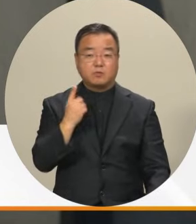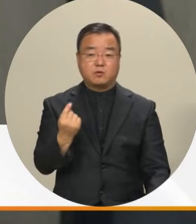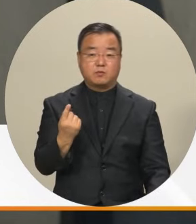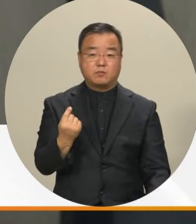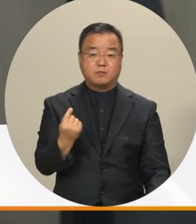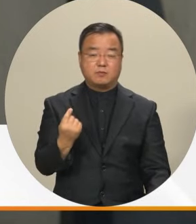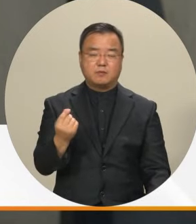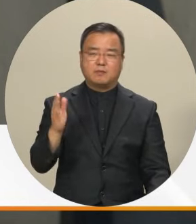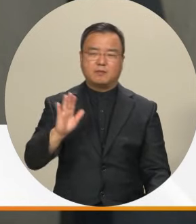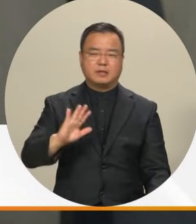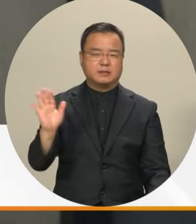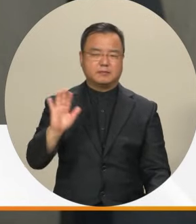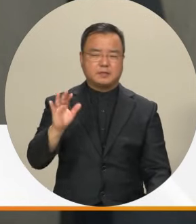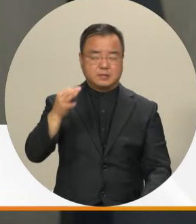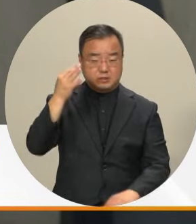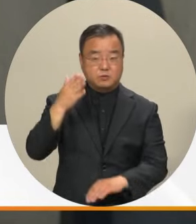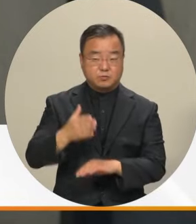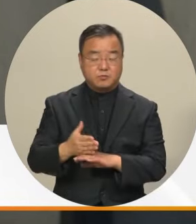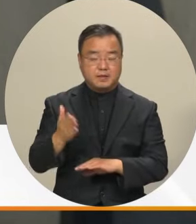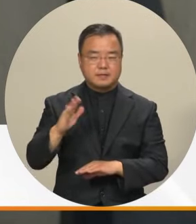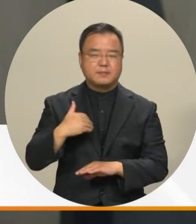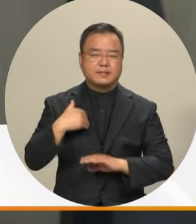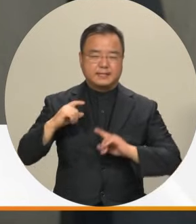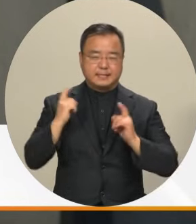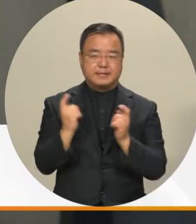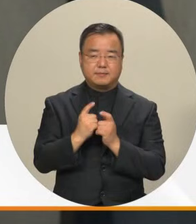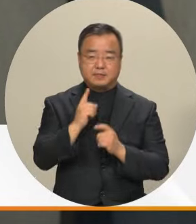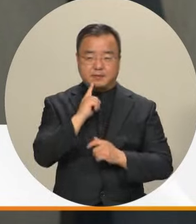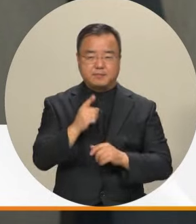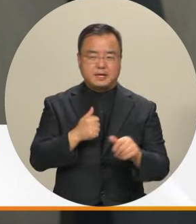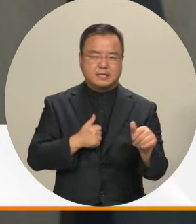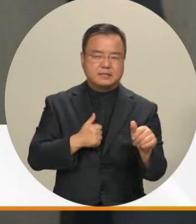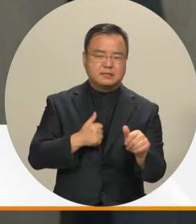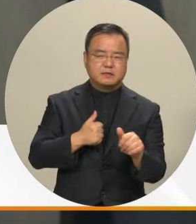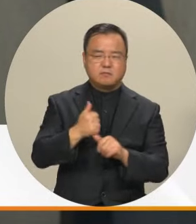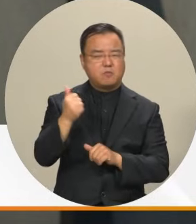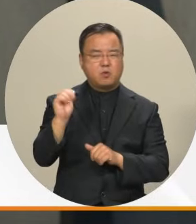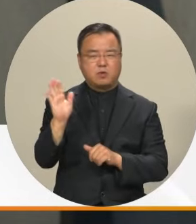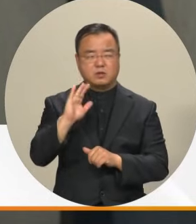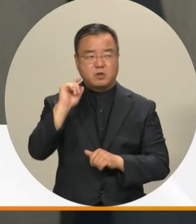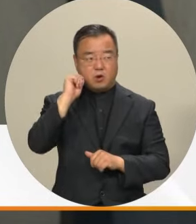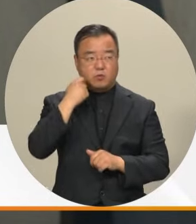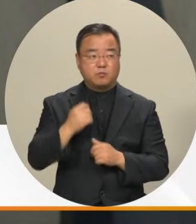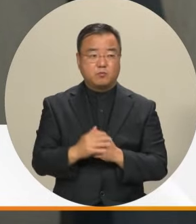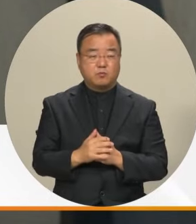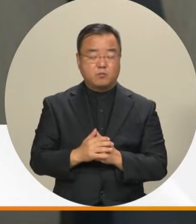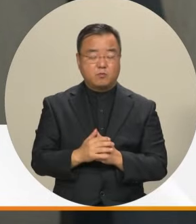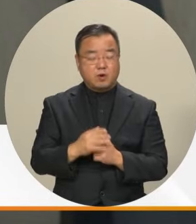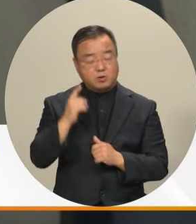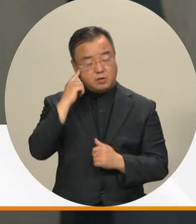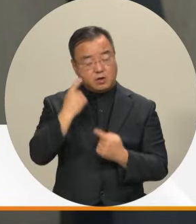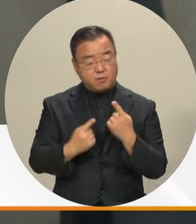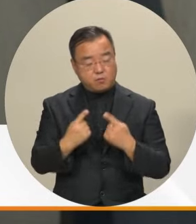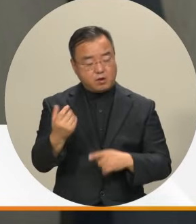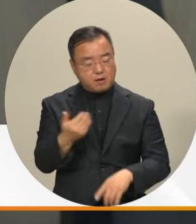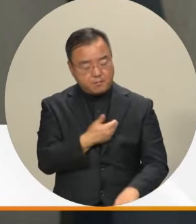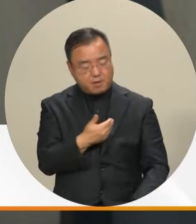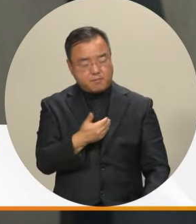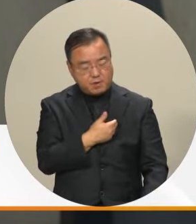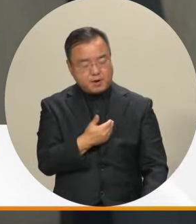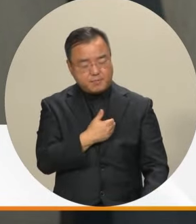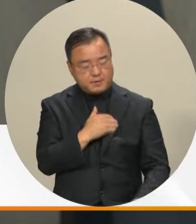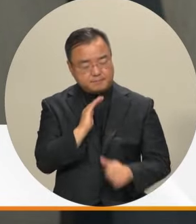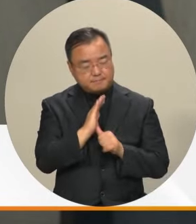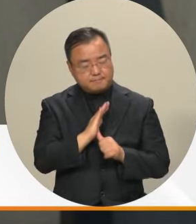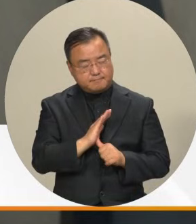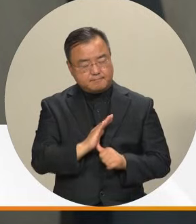죄송스러운 말씀이지만 물론 저희 개인 의견이지만 당분간 극복은 어렵다 아 그래서 의외로 버티기가 허